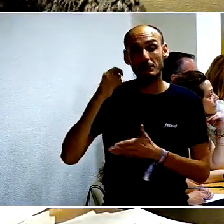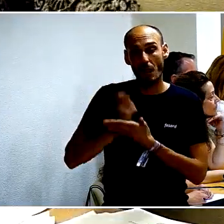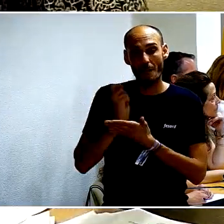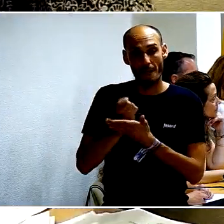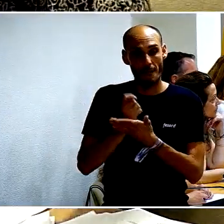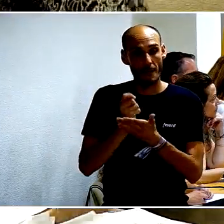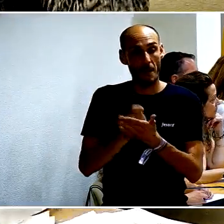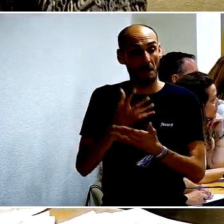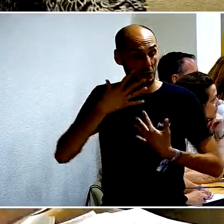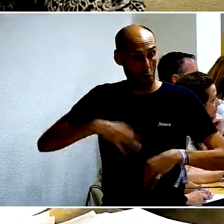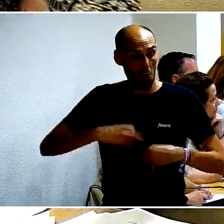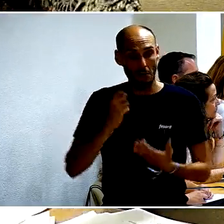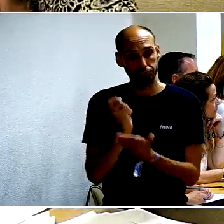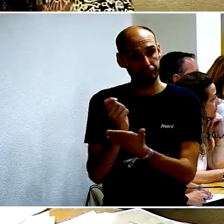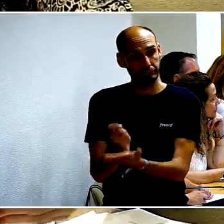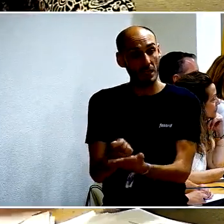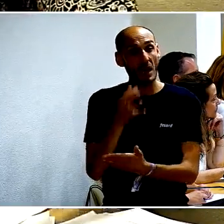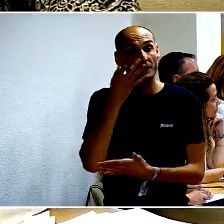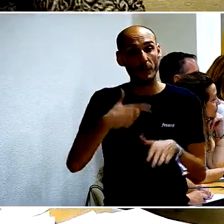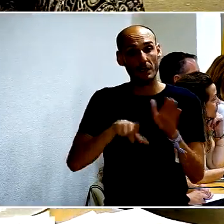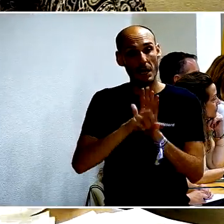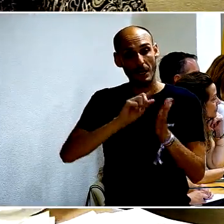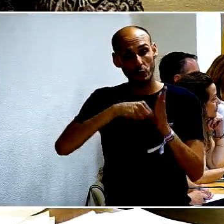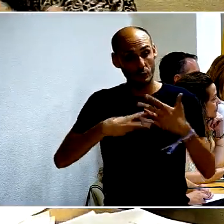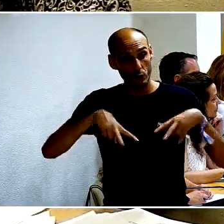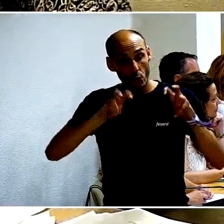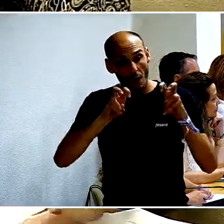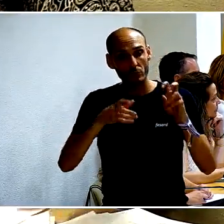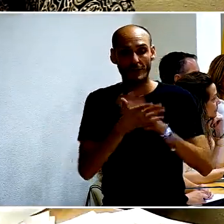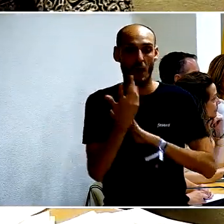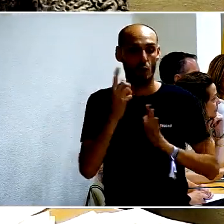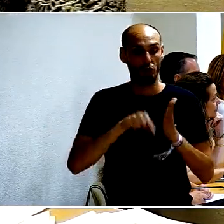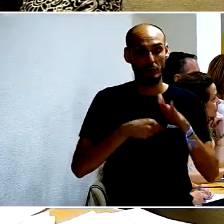pagaven normalment. Però en la nova llei de contractes, si tens un contracte en tramitació,